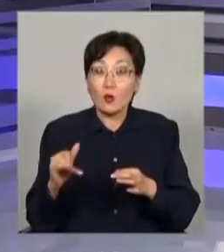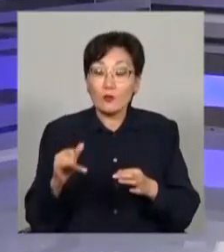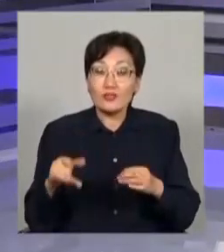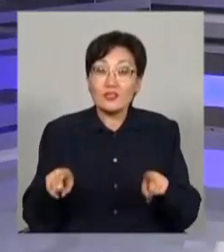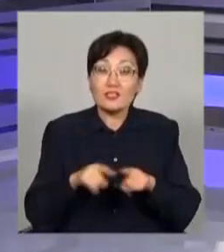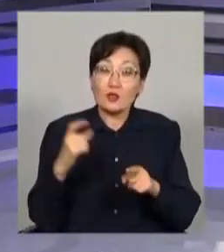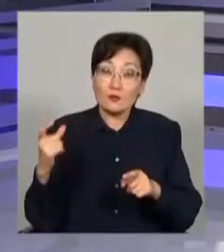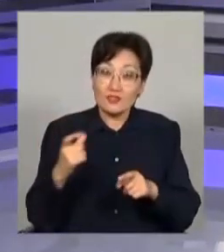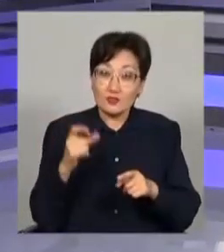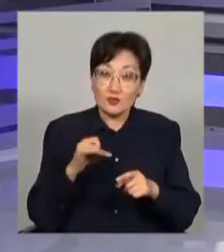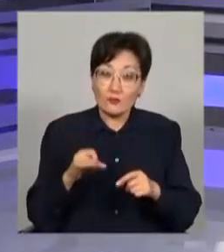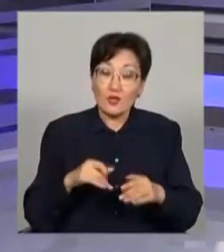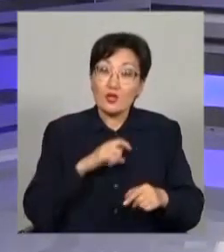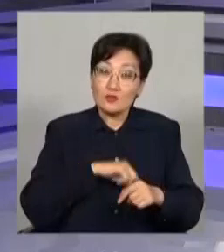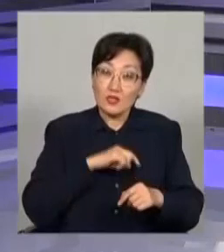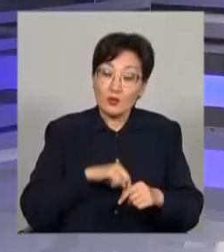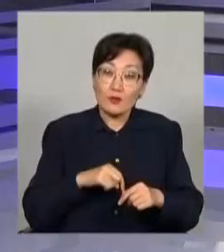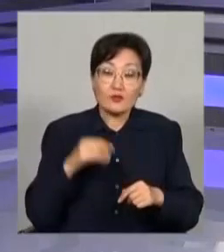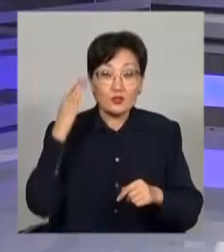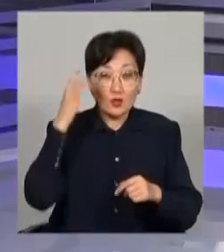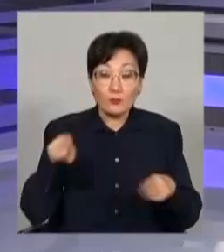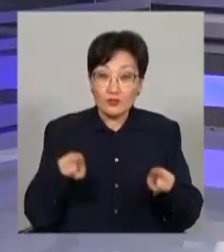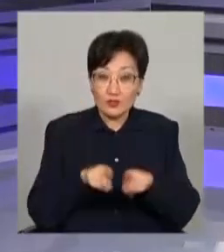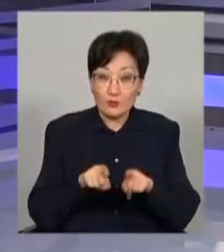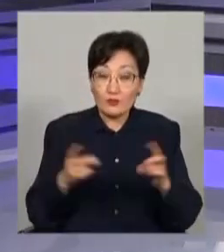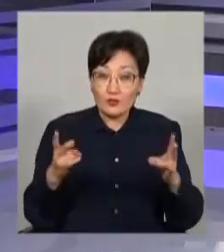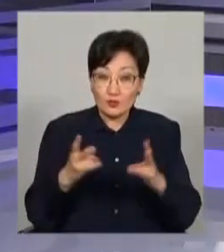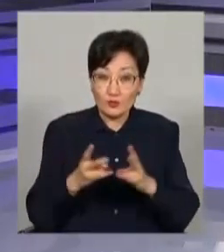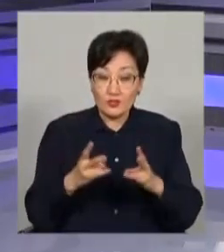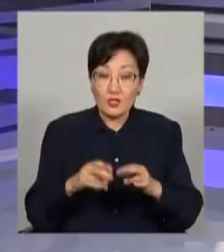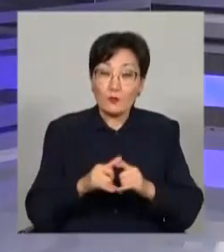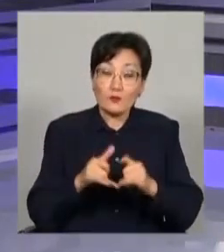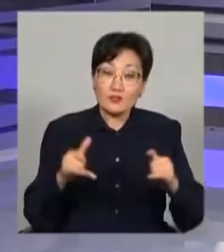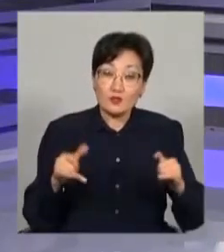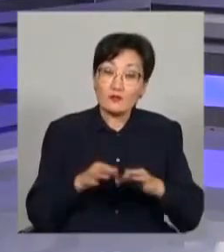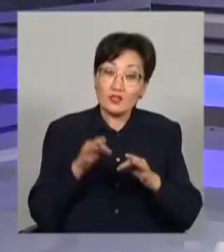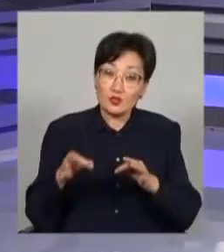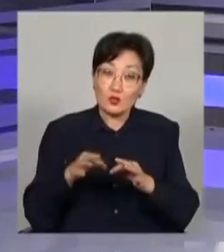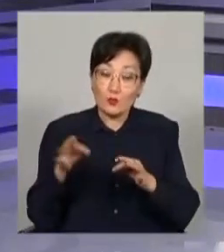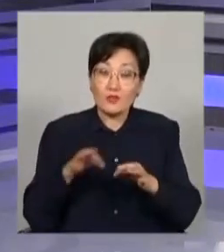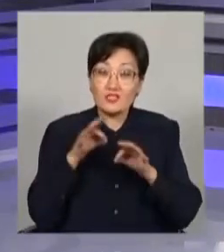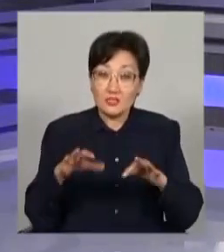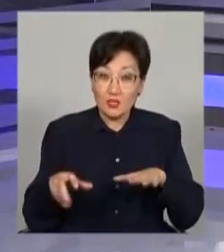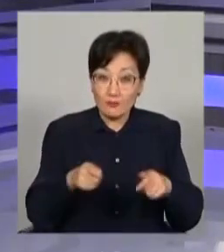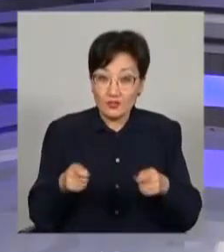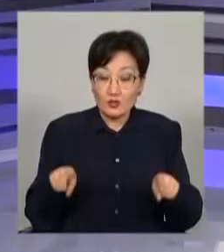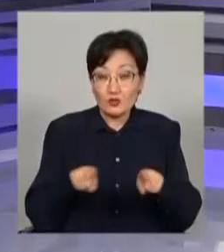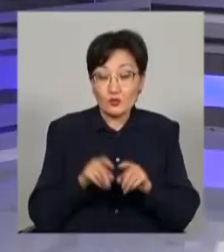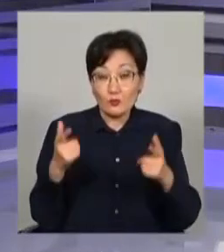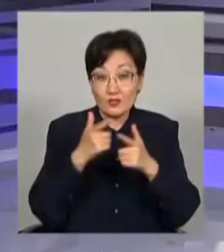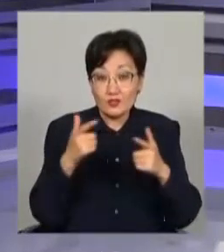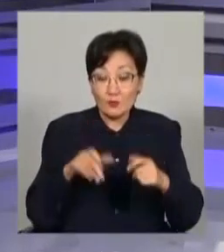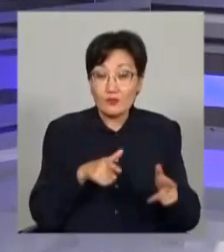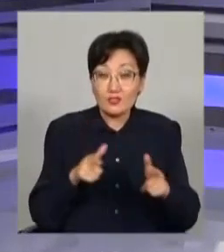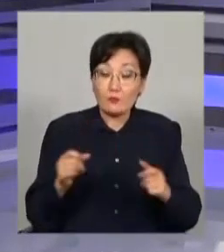экономическими и духовными соображениями она также необходимостью развития регионов сказал президент он также сообщил что